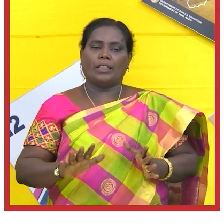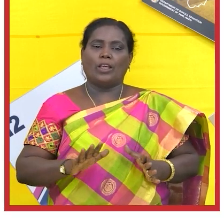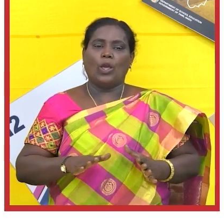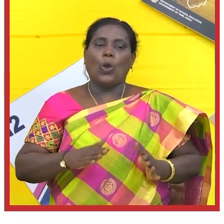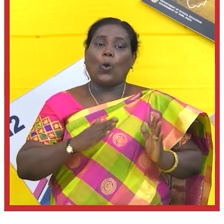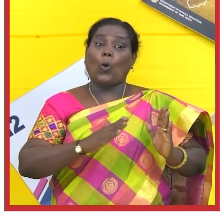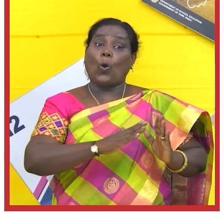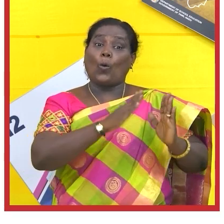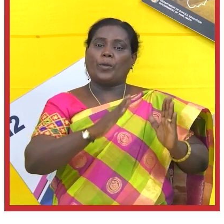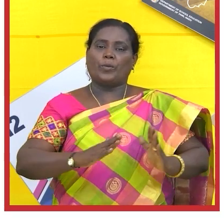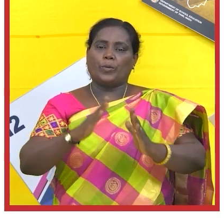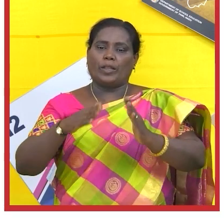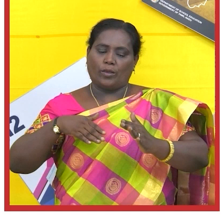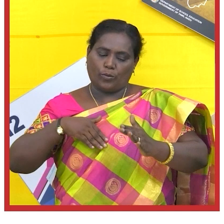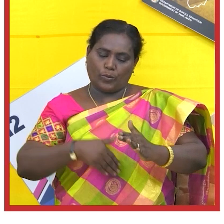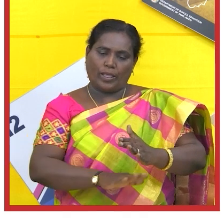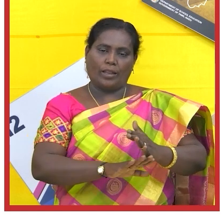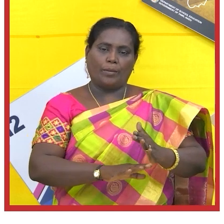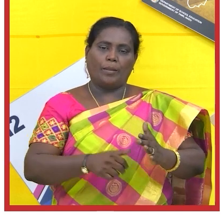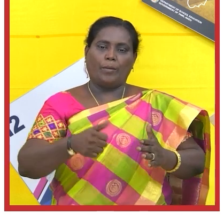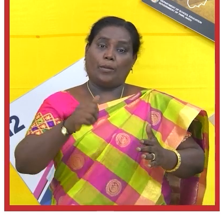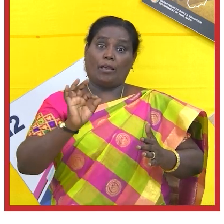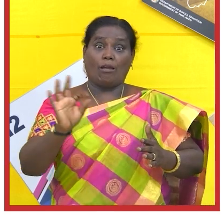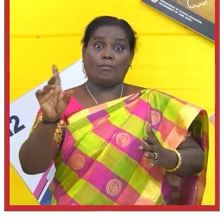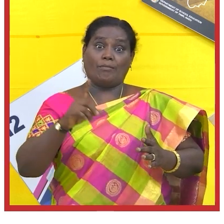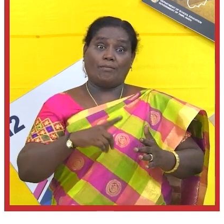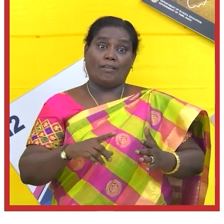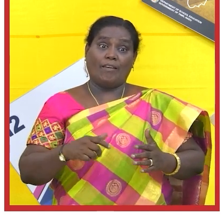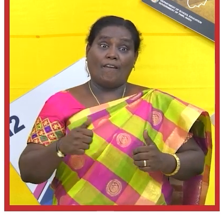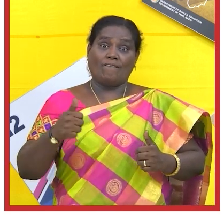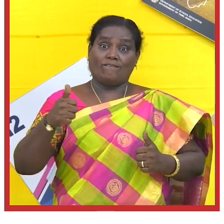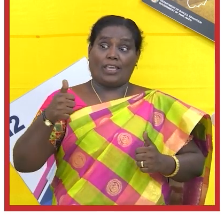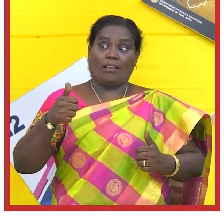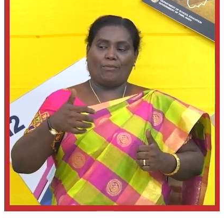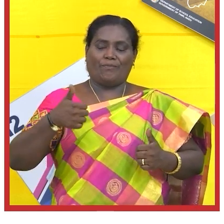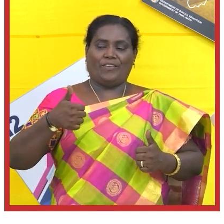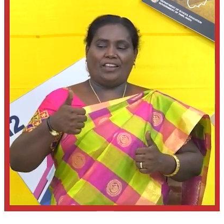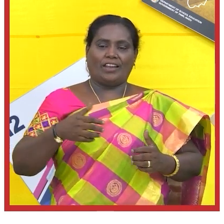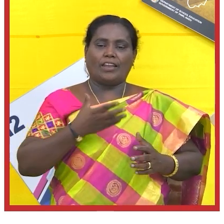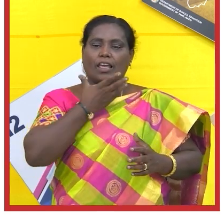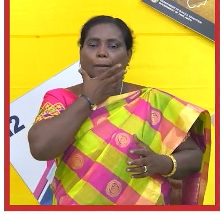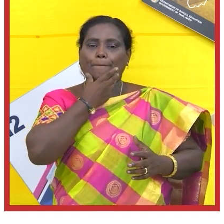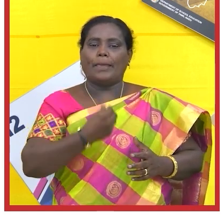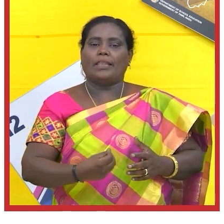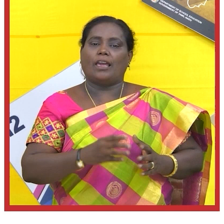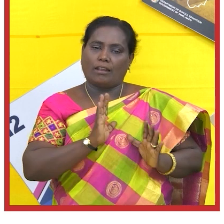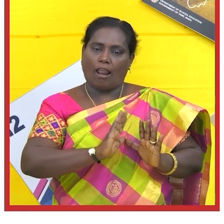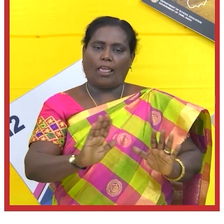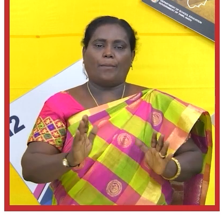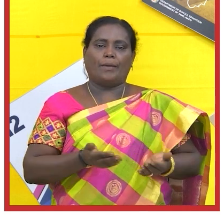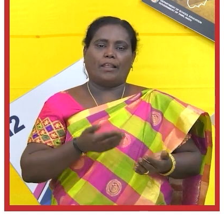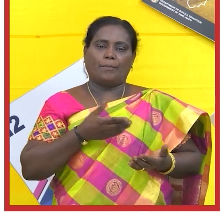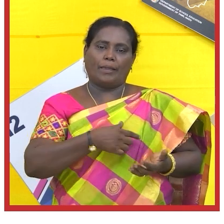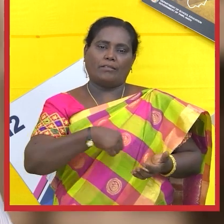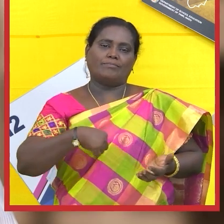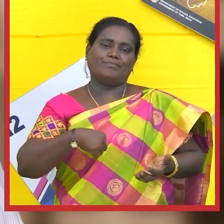கோவிலுக்குள்ளே நுழையும் உரிமை பெற்றுத்தந்ததனால் அவர் வைக்கம் வீரர் என்று அழைக்கப்படுகிறார். ஹீரோ ஆஃப் வைக்கம் என்று